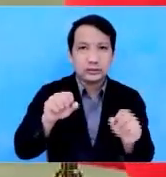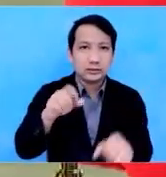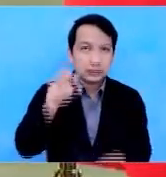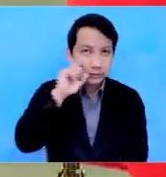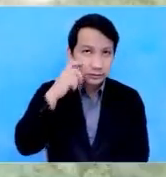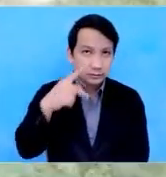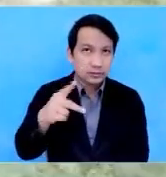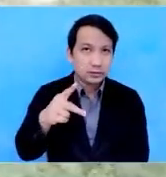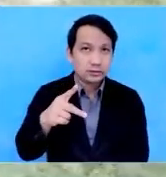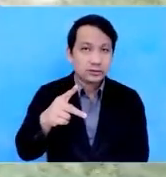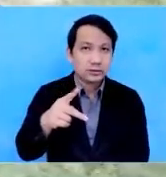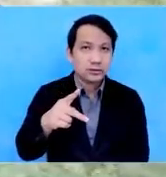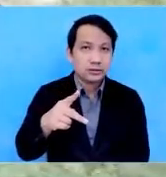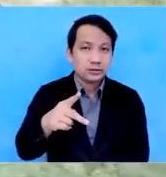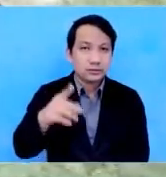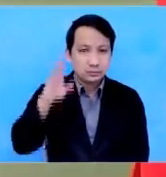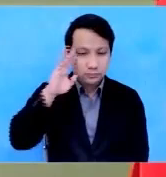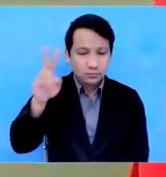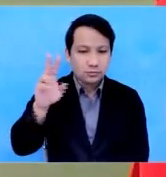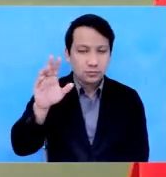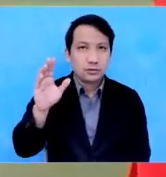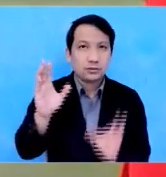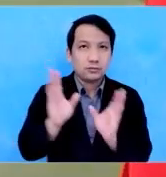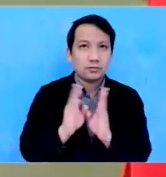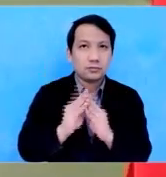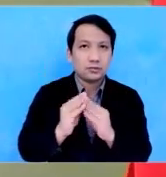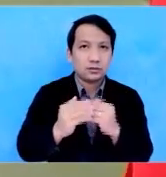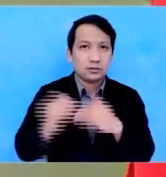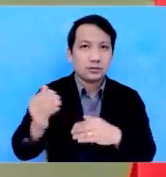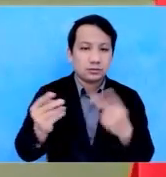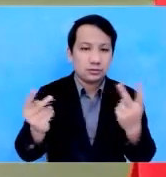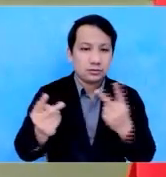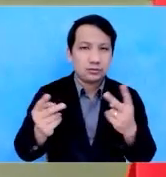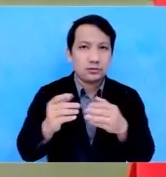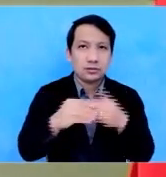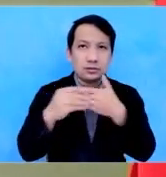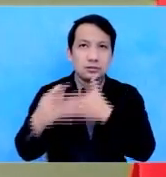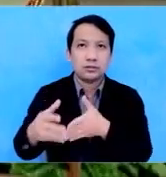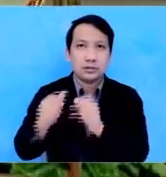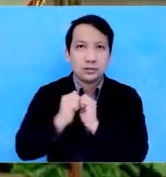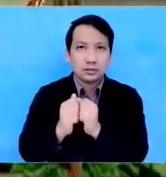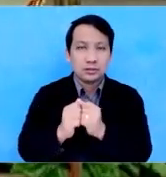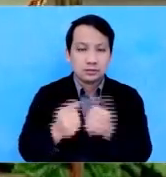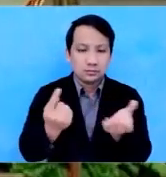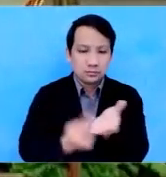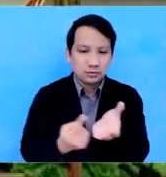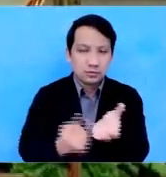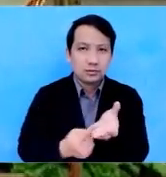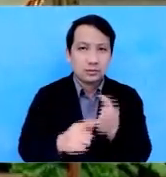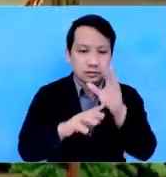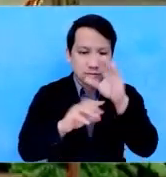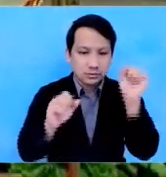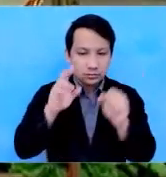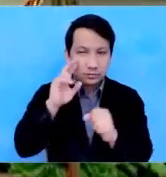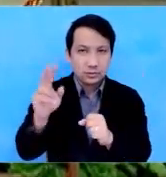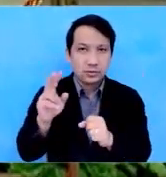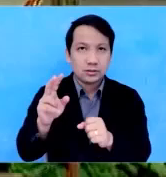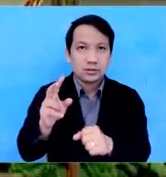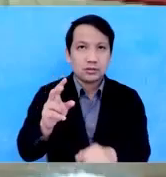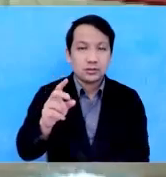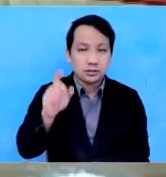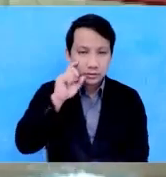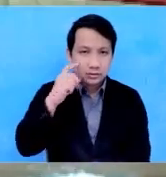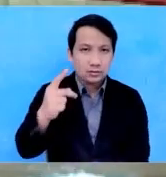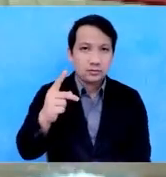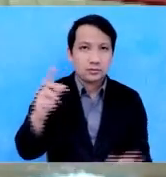Bongbong Marcos. Kasunod nito nagkaroon ng bilateral meeting ang dalawang leader. Kabilang sa napag-usapan ni na PBBM at President Xi ang